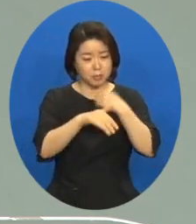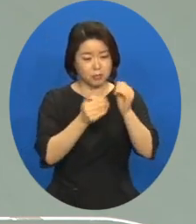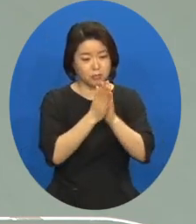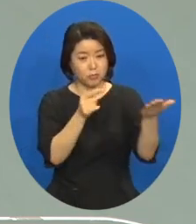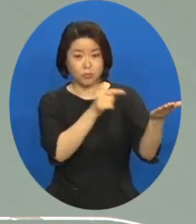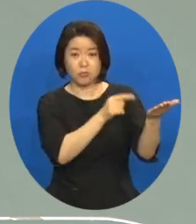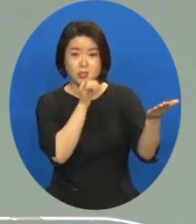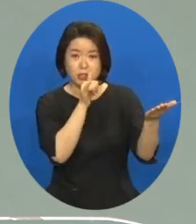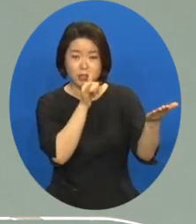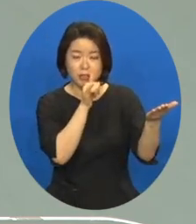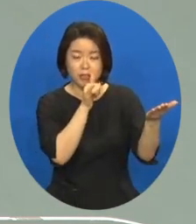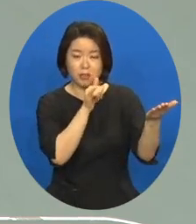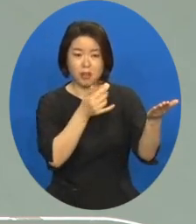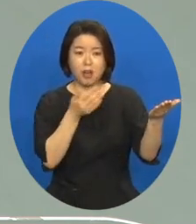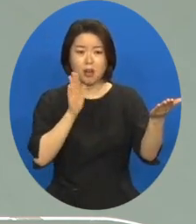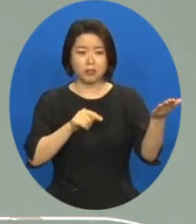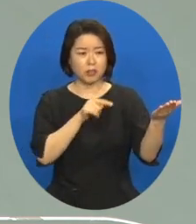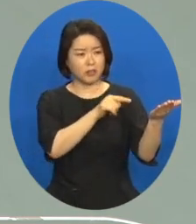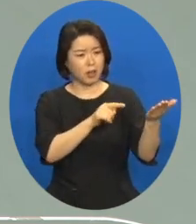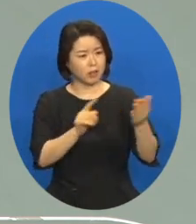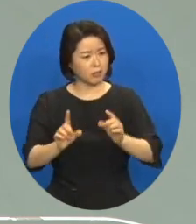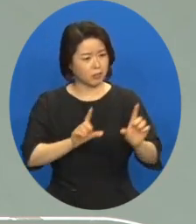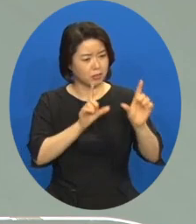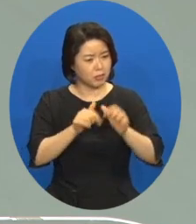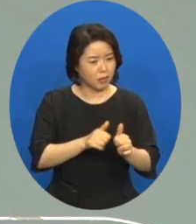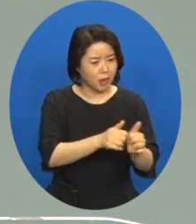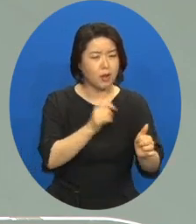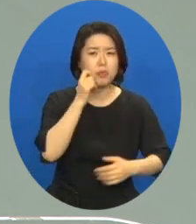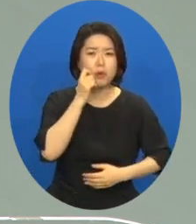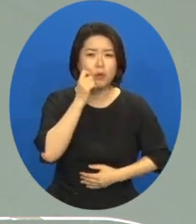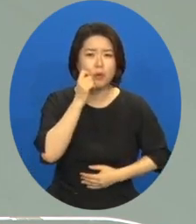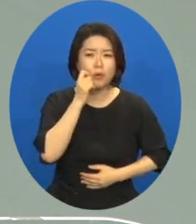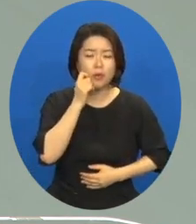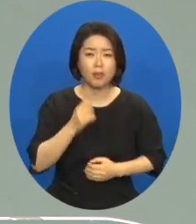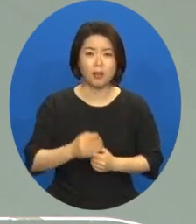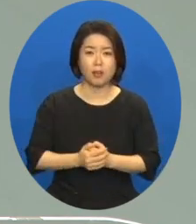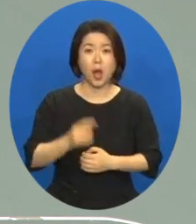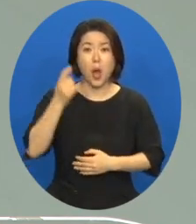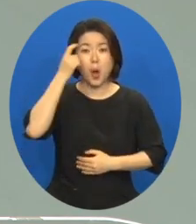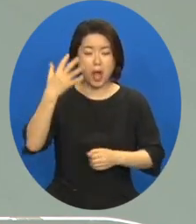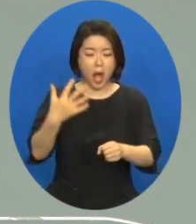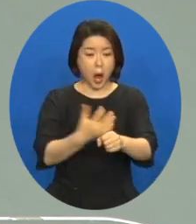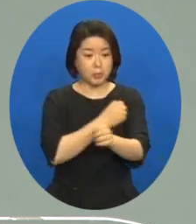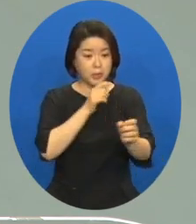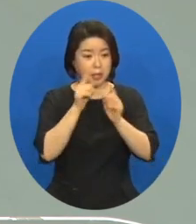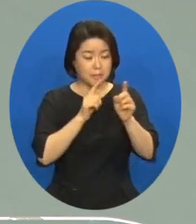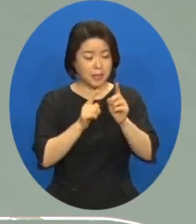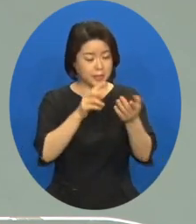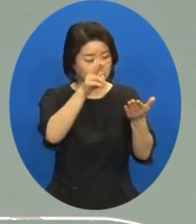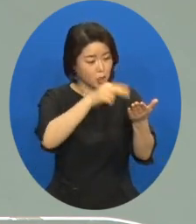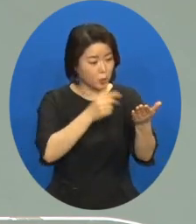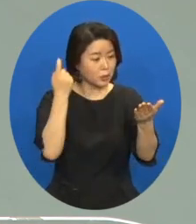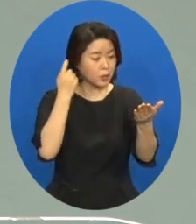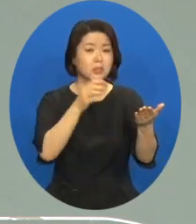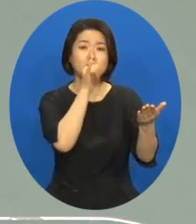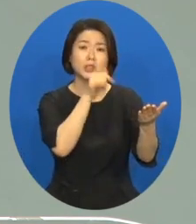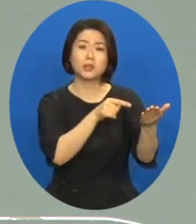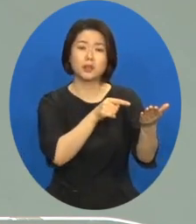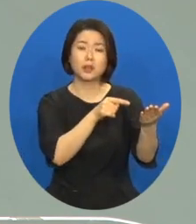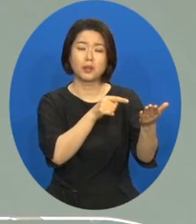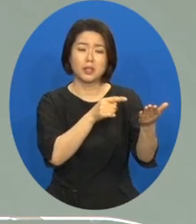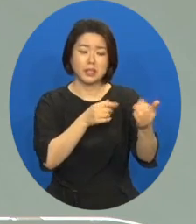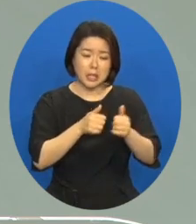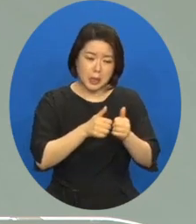그런데 문제는 그렇게 살아져야 말이죠. 왜 엄청난 말씀은 이렇게 읽고 들었는데